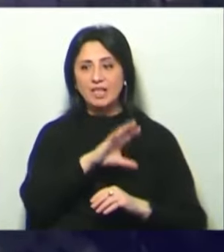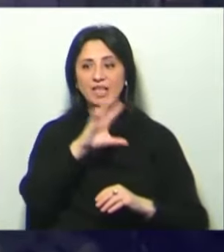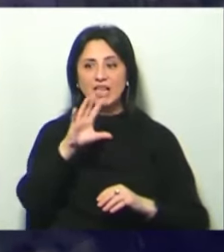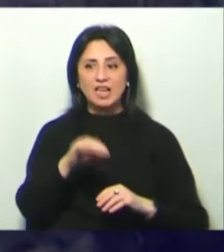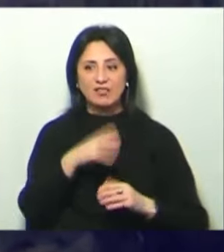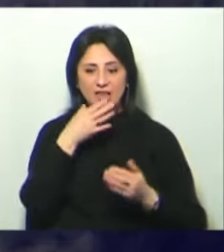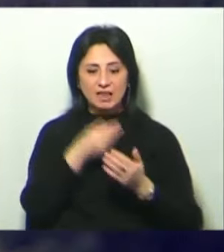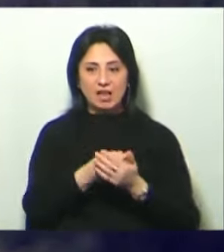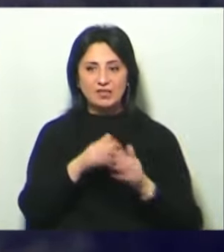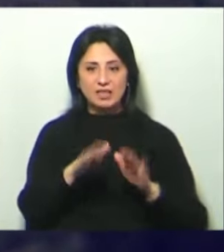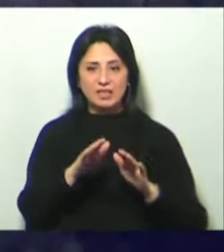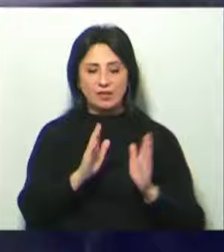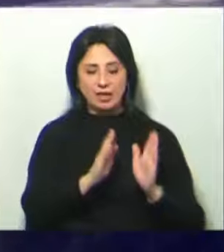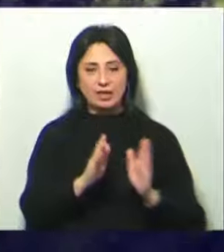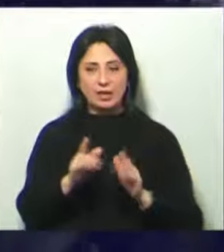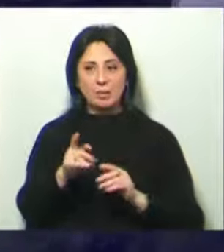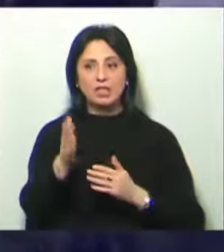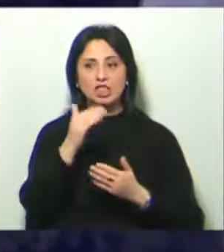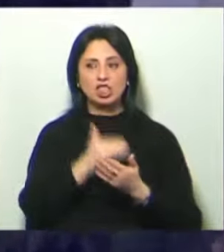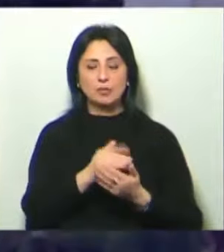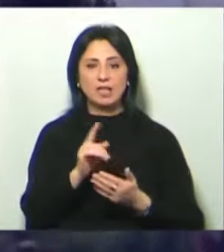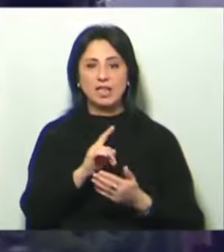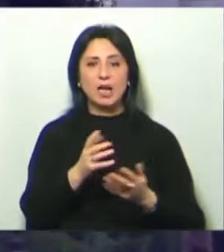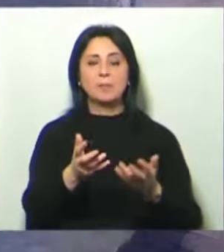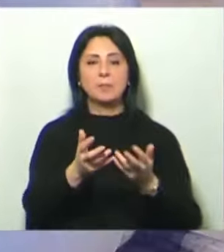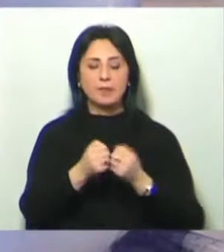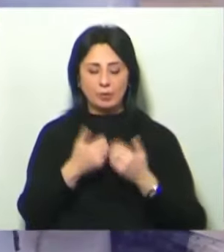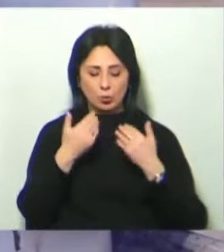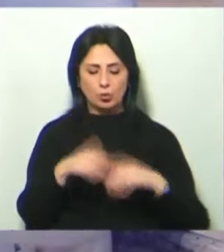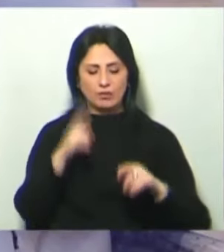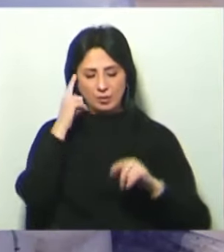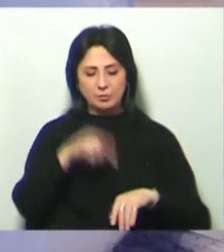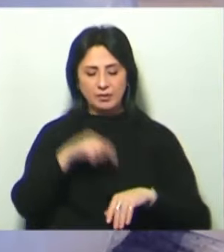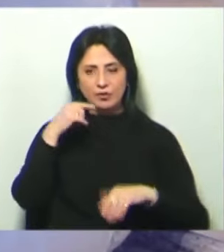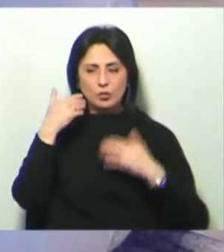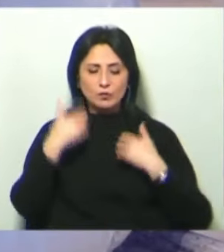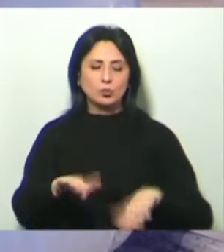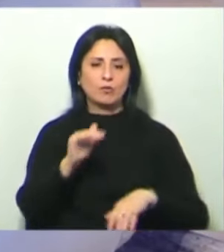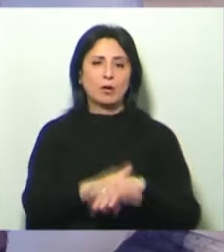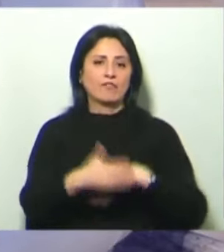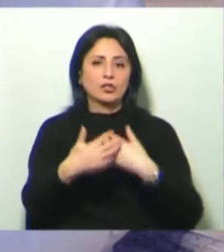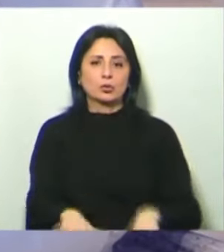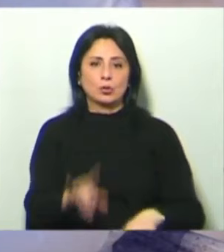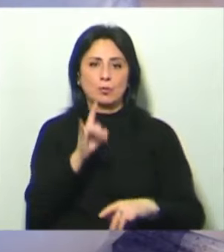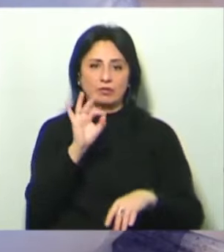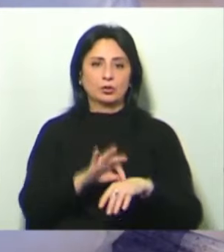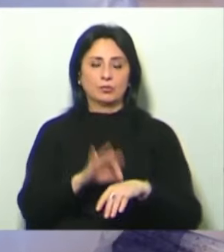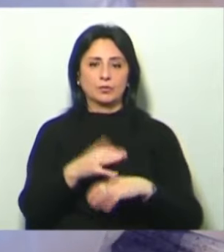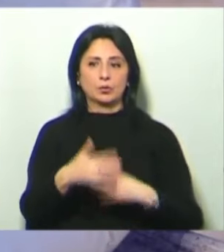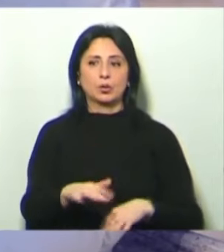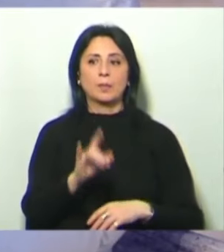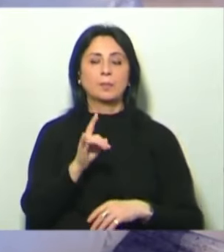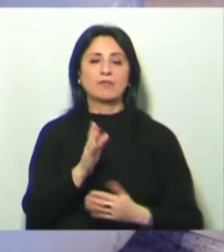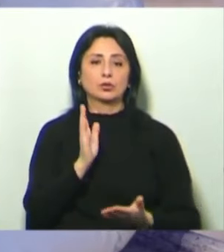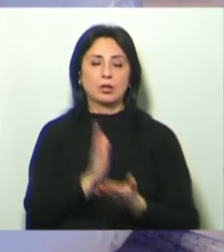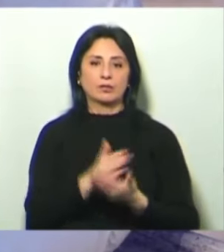ყველაფერი თავის ადგილას დალაგდა მას შემდეგ, რაც მივიღე ჩვეულებრივად, როგორც მოცემულობა, რომ